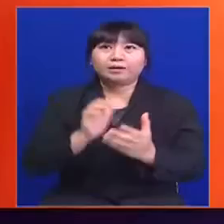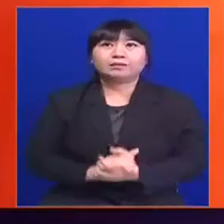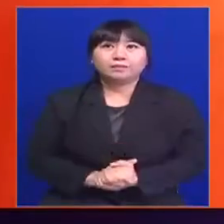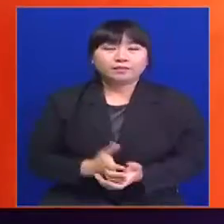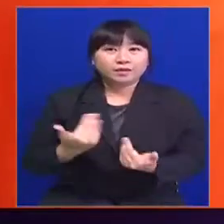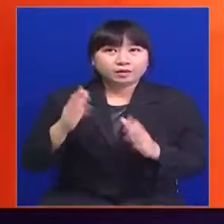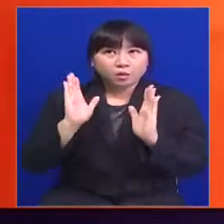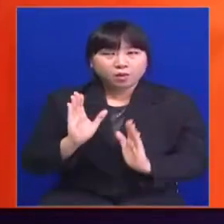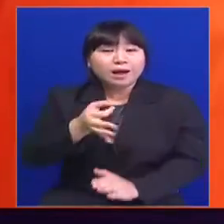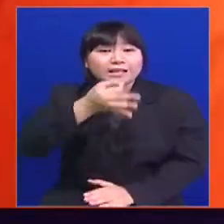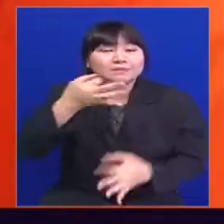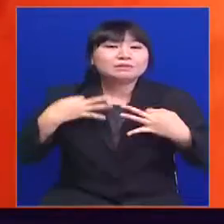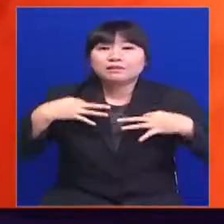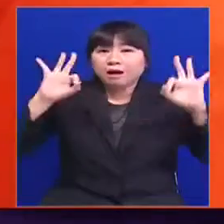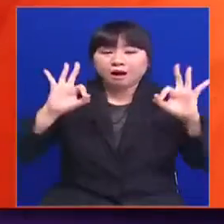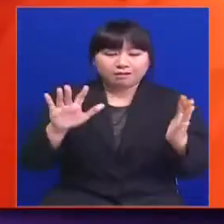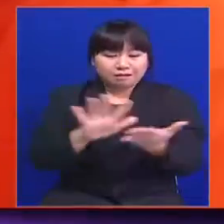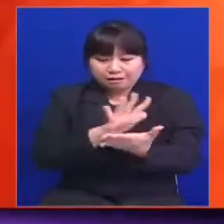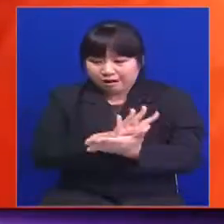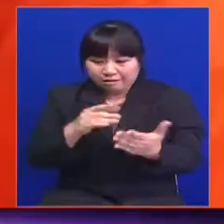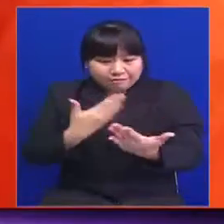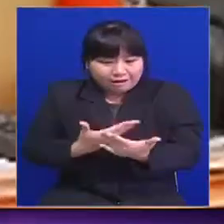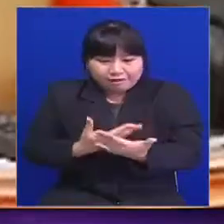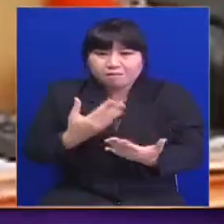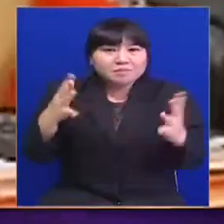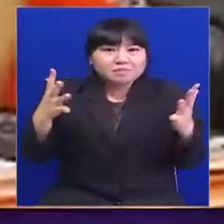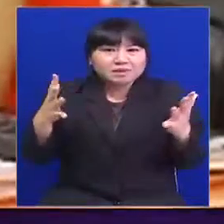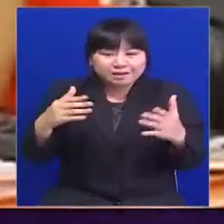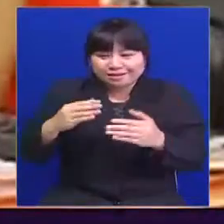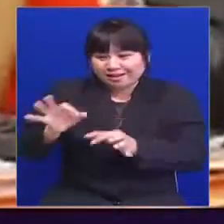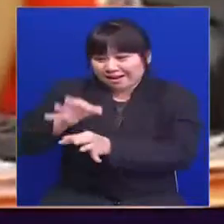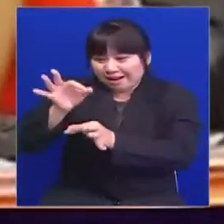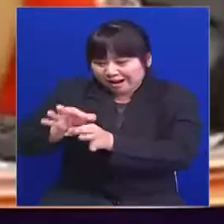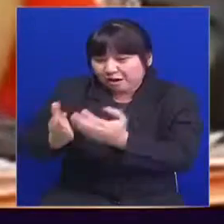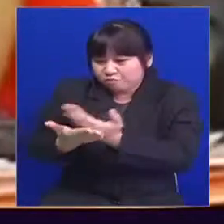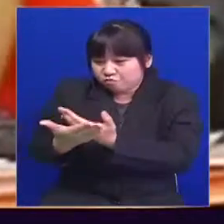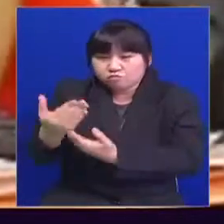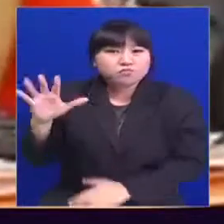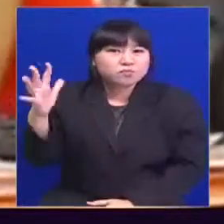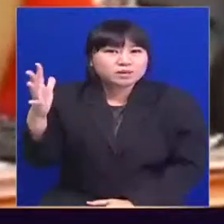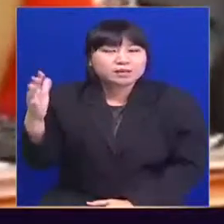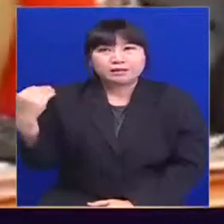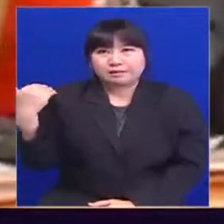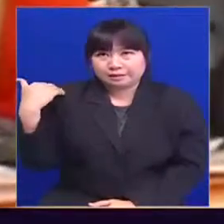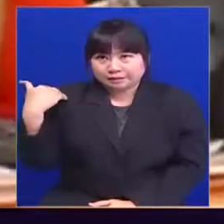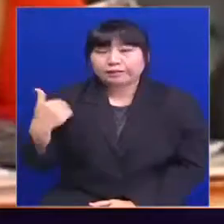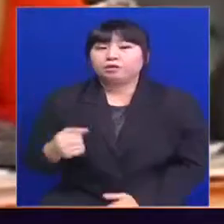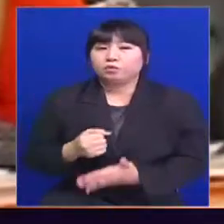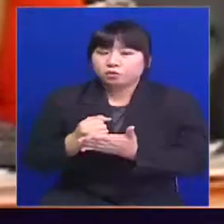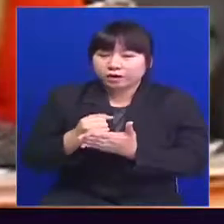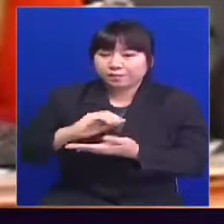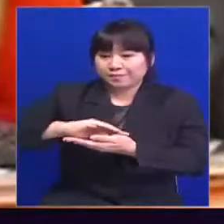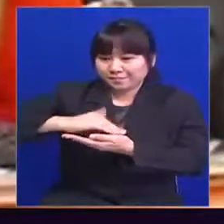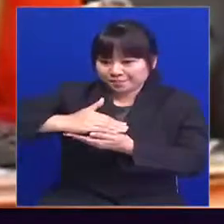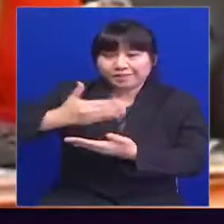ณีผู้ประกอบอาชีพอิสระที่ไม่มีเอกสารทางการเงินหรือว่าสเตทเมนต์ของธนาคารก็ได้มีการผ่อนปรนให้สามารถใช้บัญชี